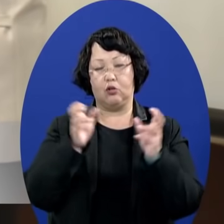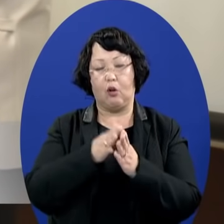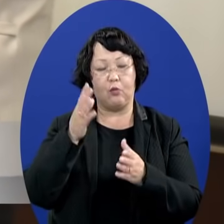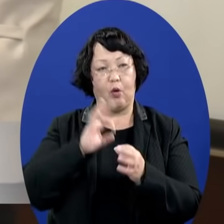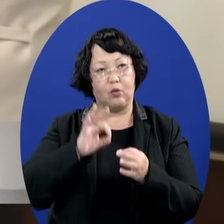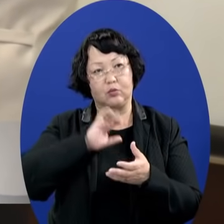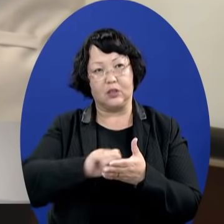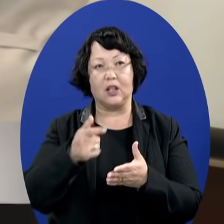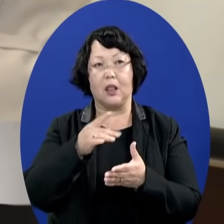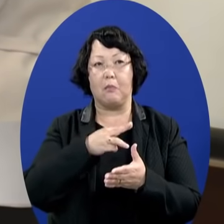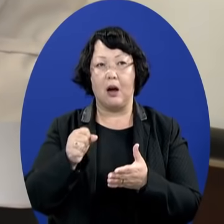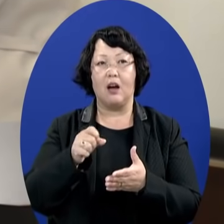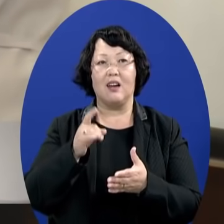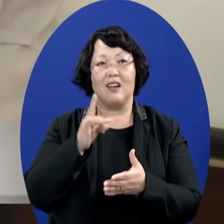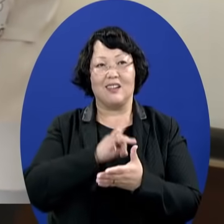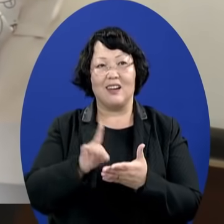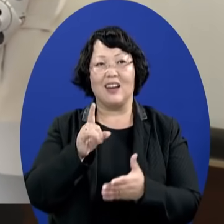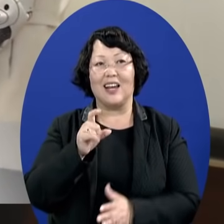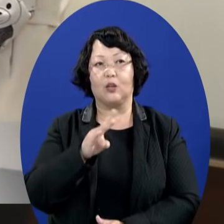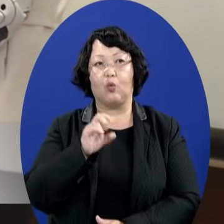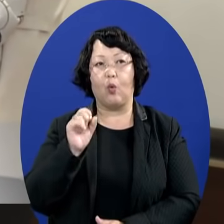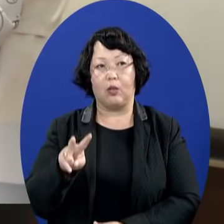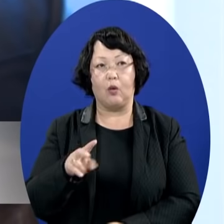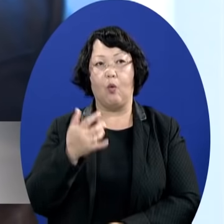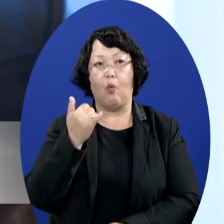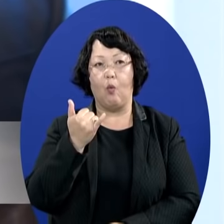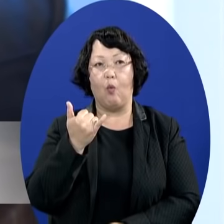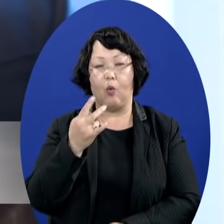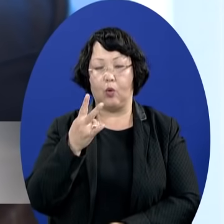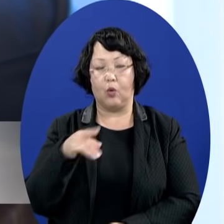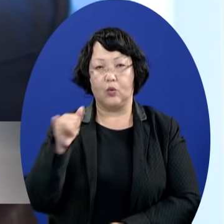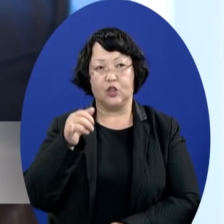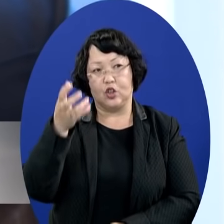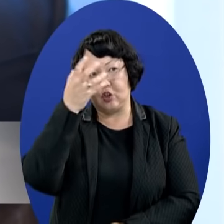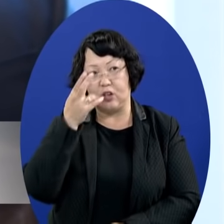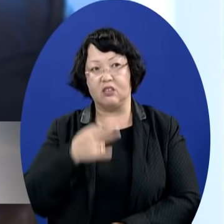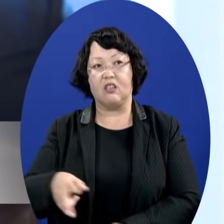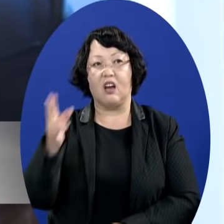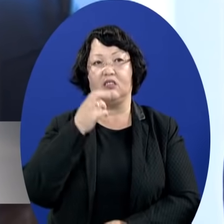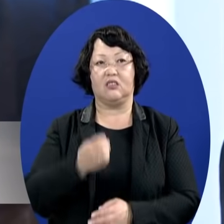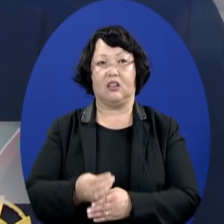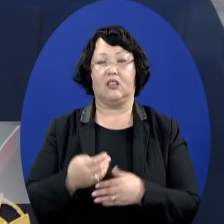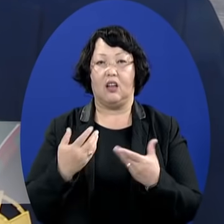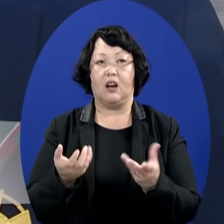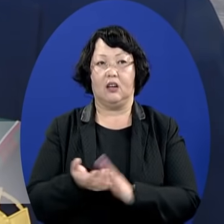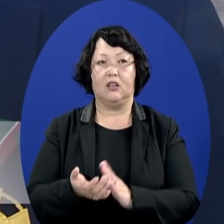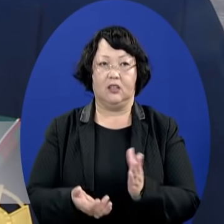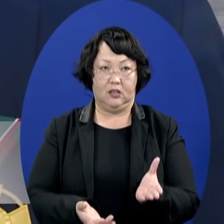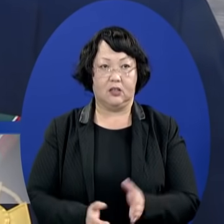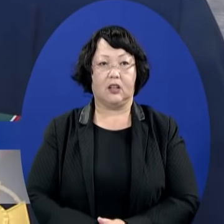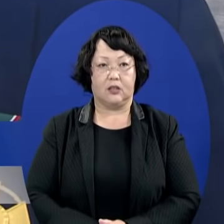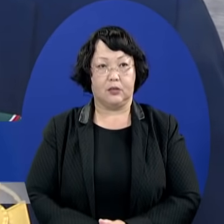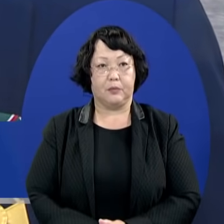Гэрэлма, редактор Инхтул нарыг Өнгөр улсын төрийн дээд шагналаар шагнасан байна. Өнгөрийн